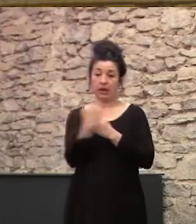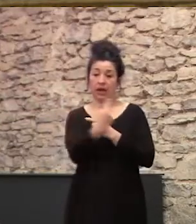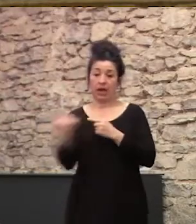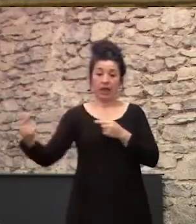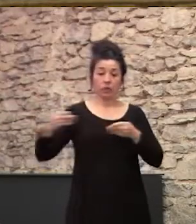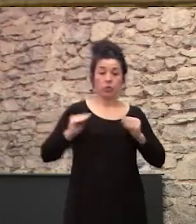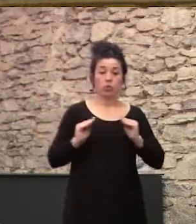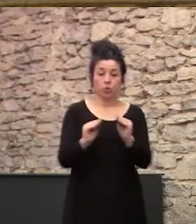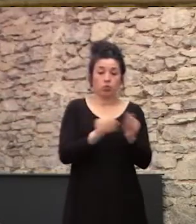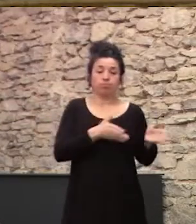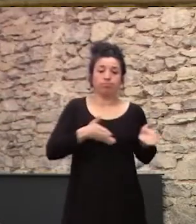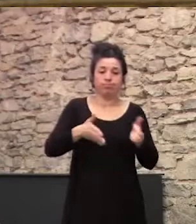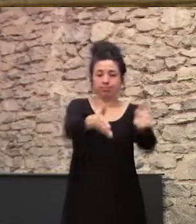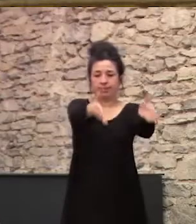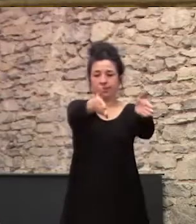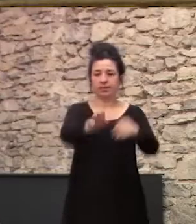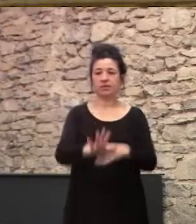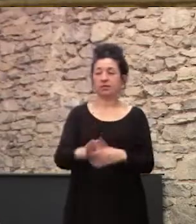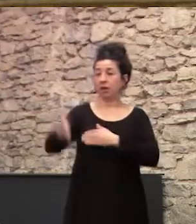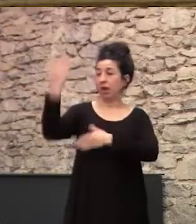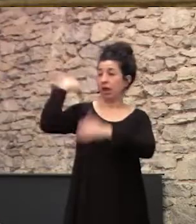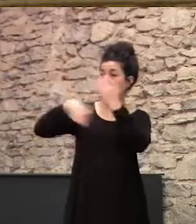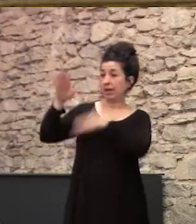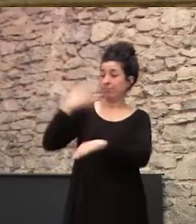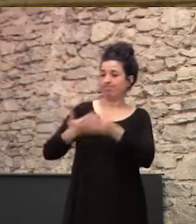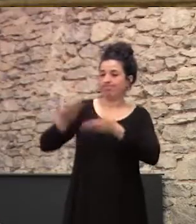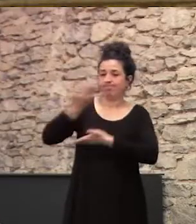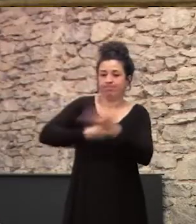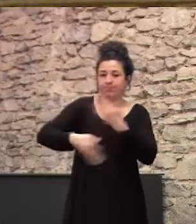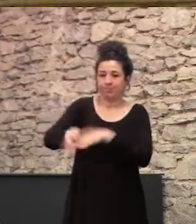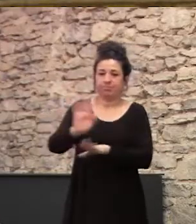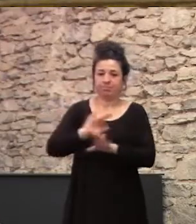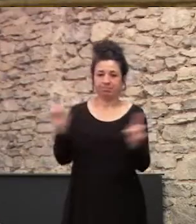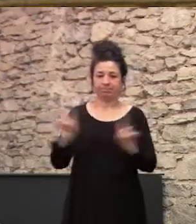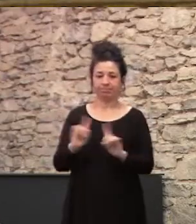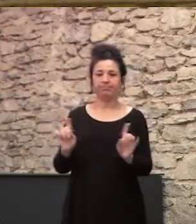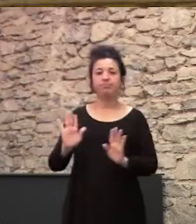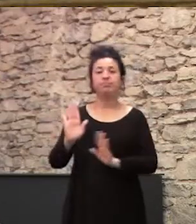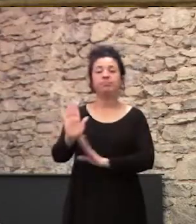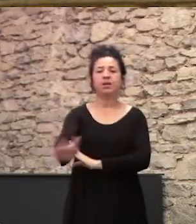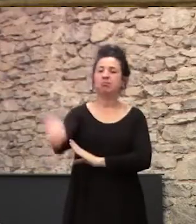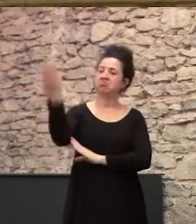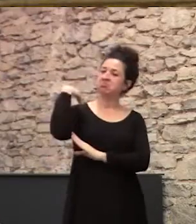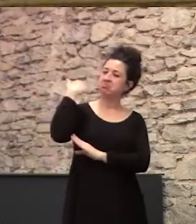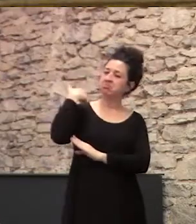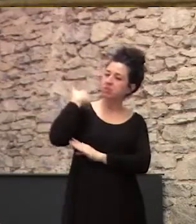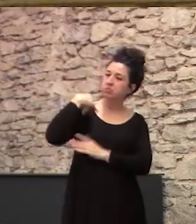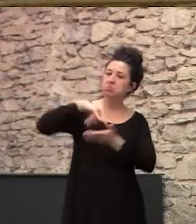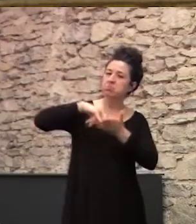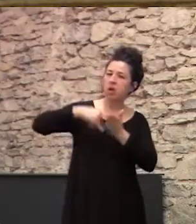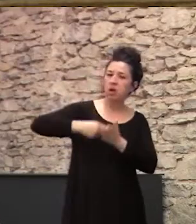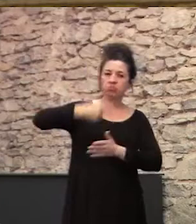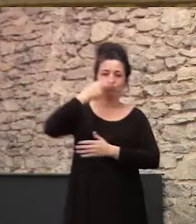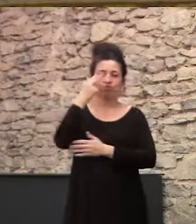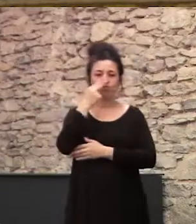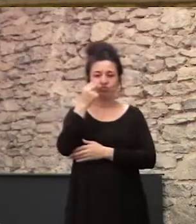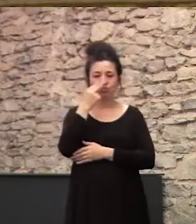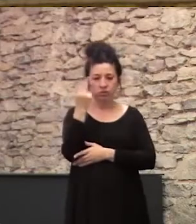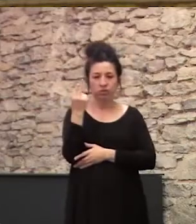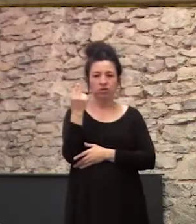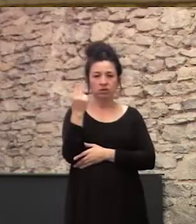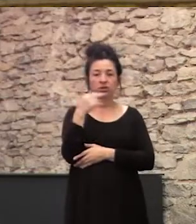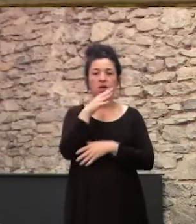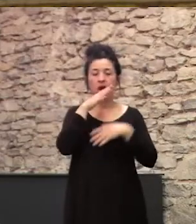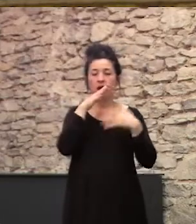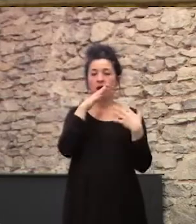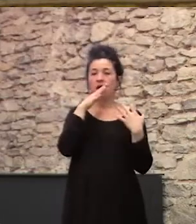eta orduan aspaldi da ez delako kolaboratu. Baina bai dagia, bueno, bere garaian oso proiektu interesgarria dituzte dela eta gaur egun iruditzen